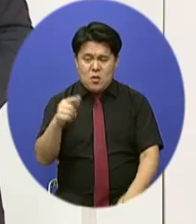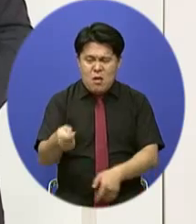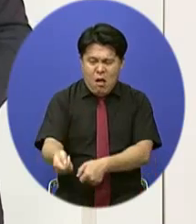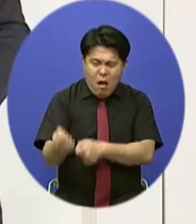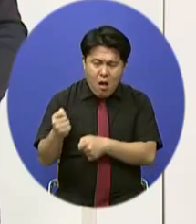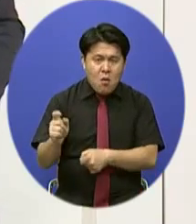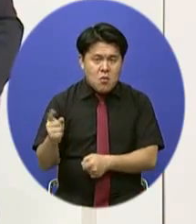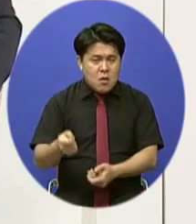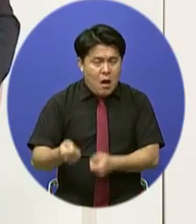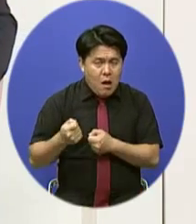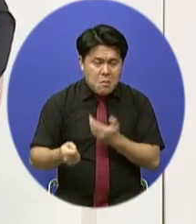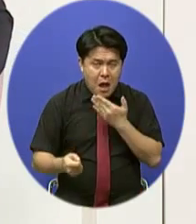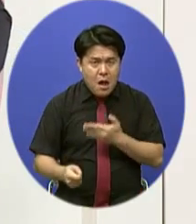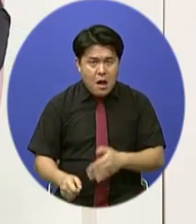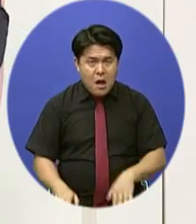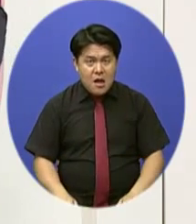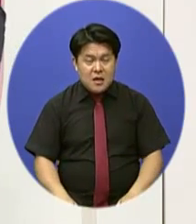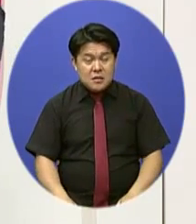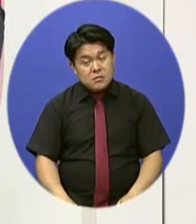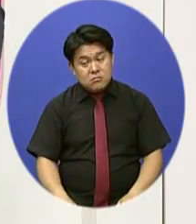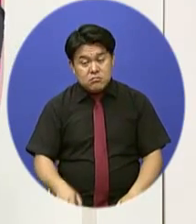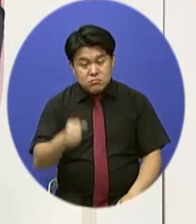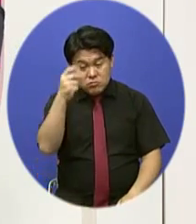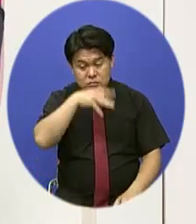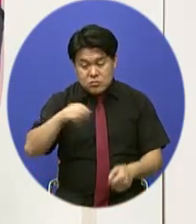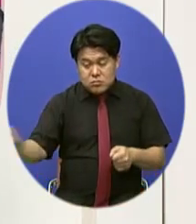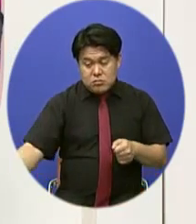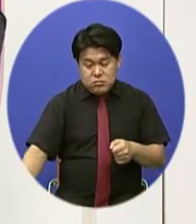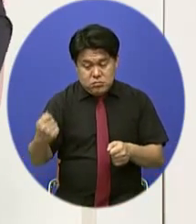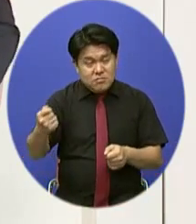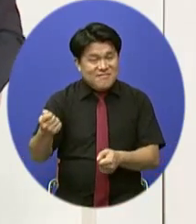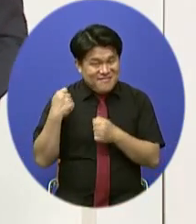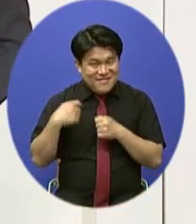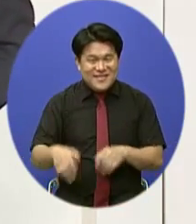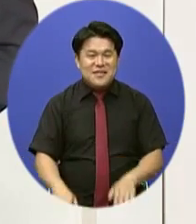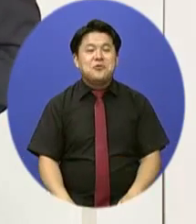올렸어요? 5kg짜리를. 뭐 뚫치를 올려야죠.